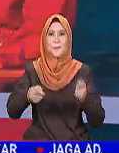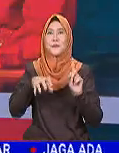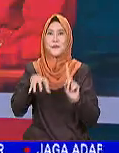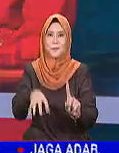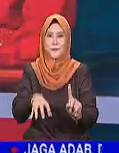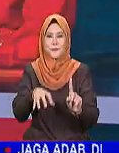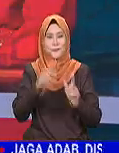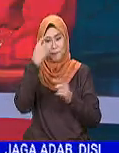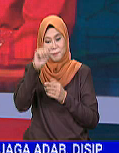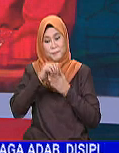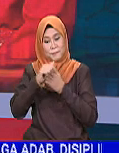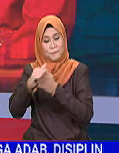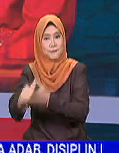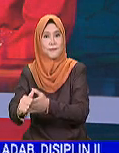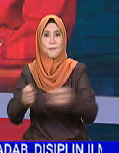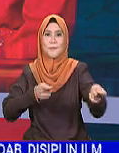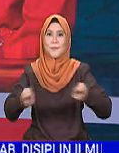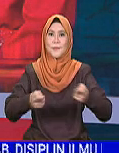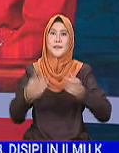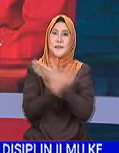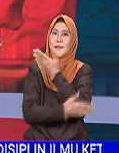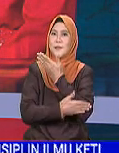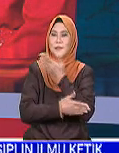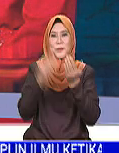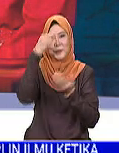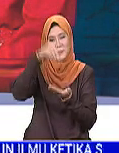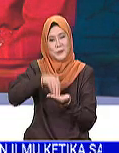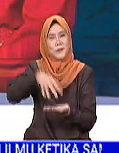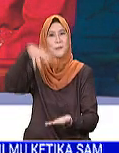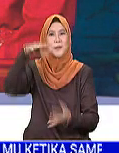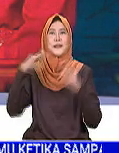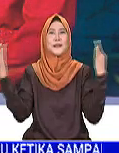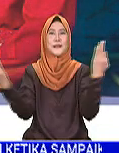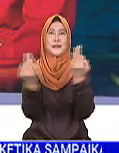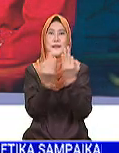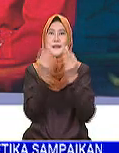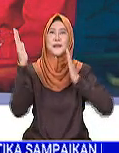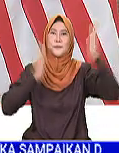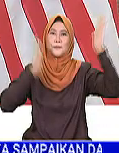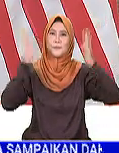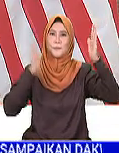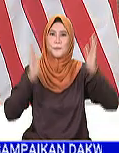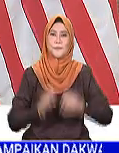sebagai panduan dalam pentadbiran negara demi kemakmuran keluarga Malaysia.